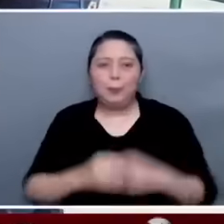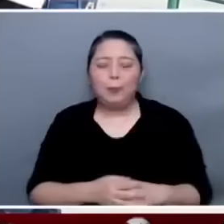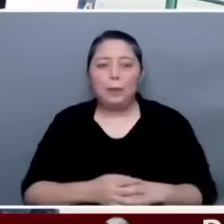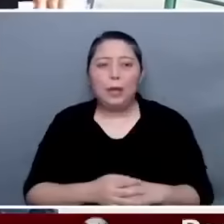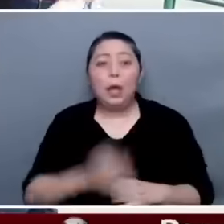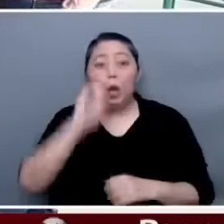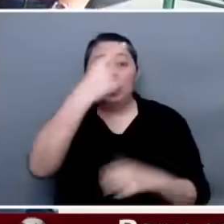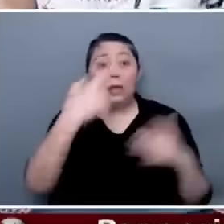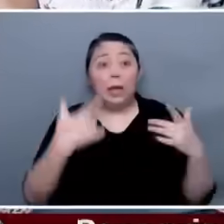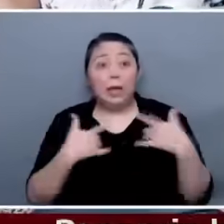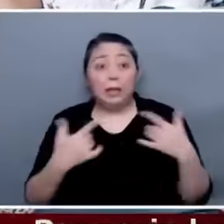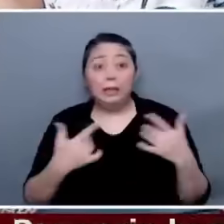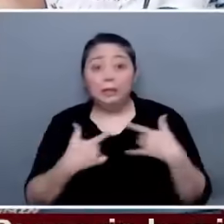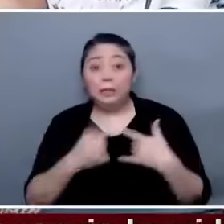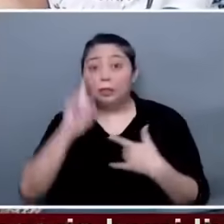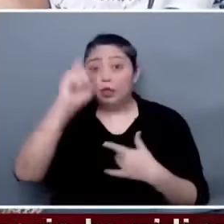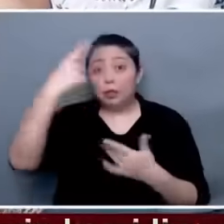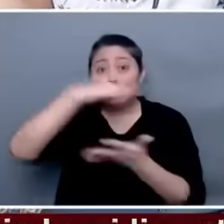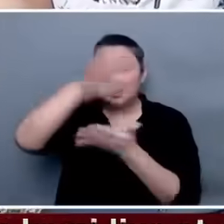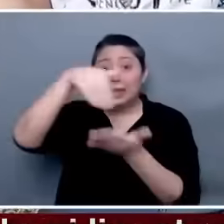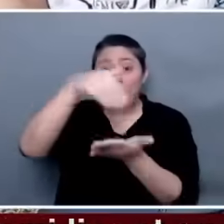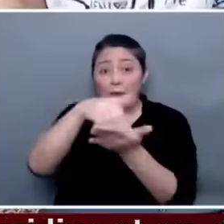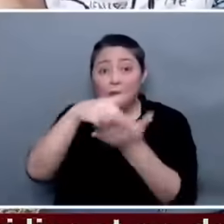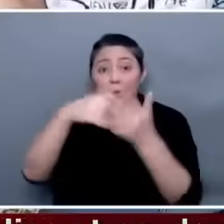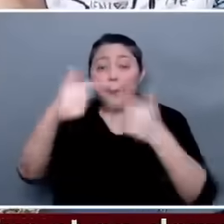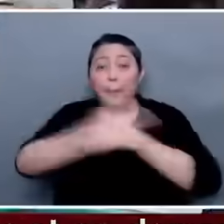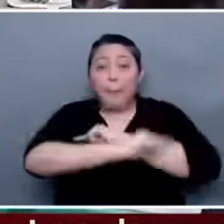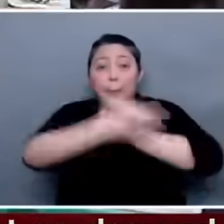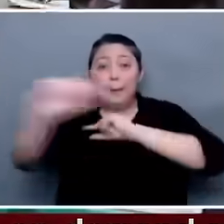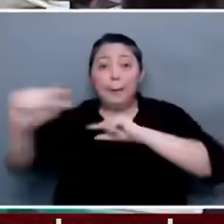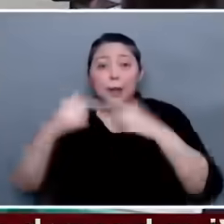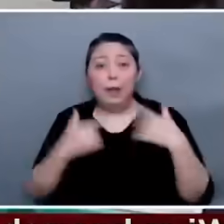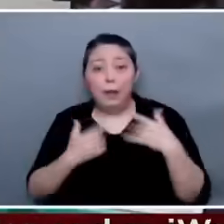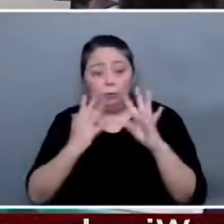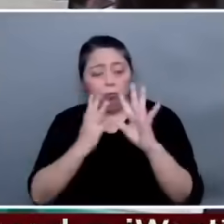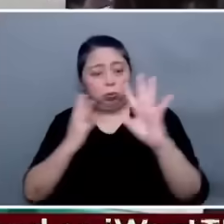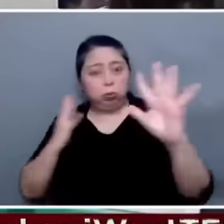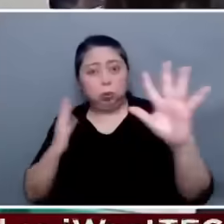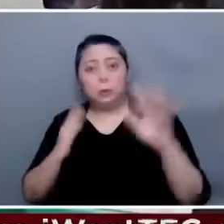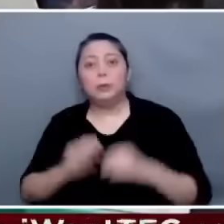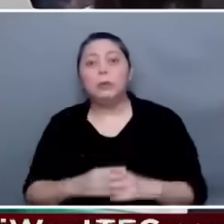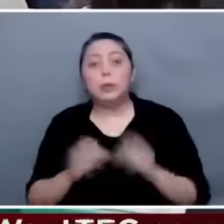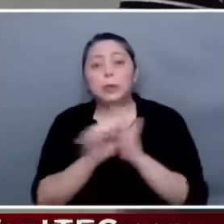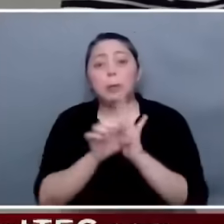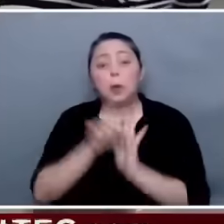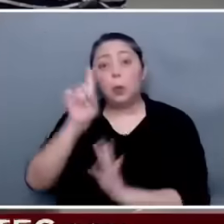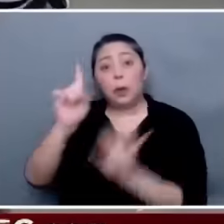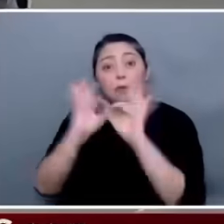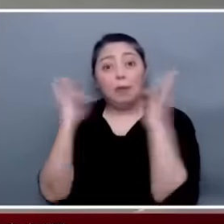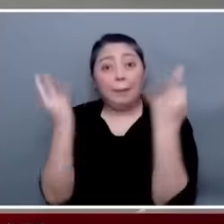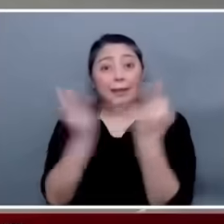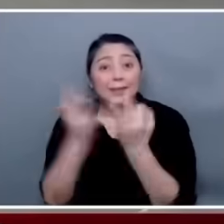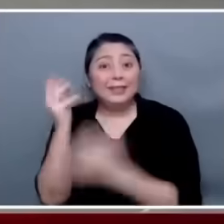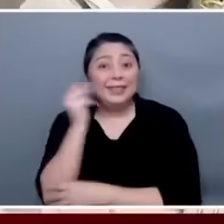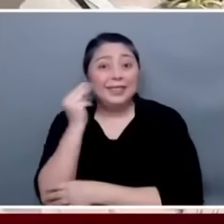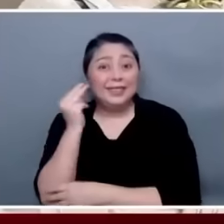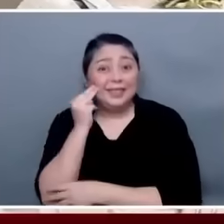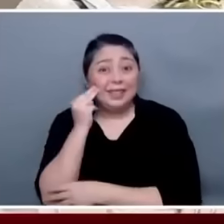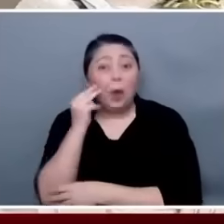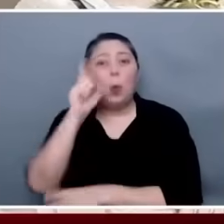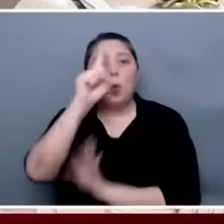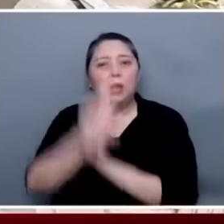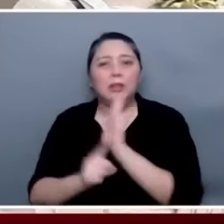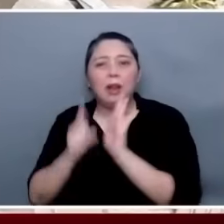na ang pila doon. Halos isang oras na naghintay ang pamilya ni Aling Maria. Bakunado na sila,